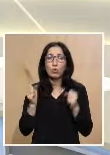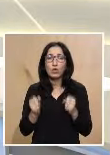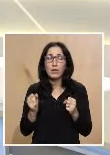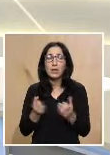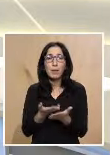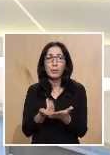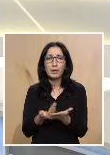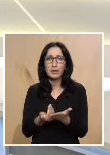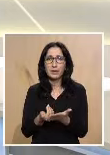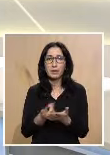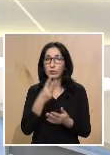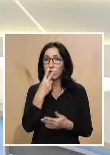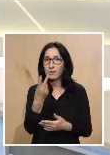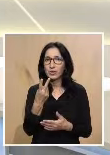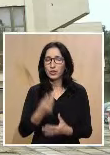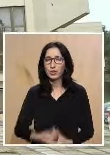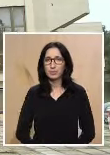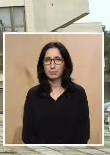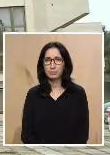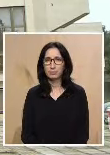времето предизвикателства? Вижте!